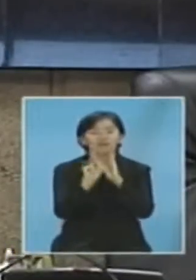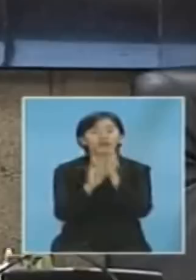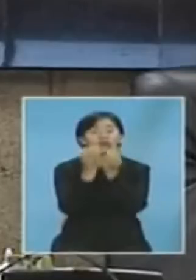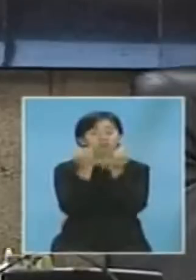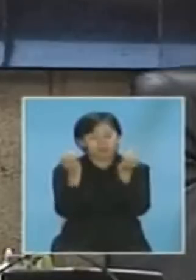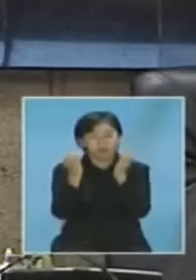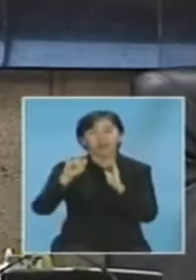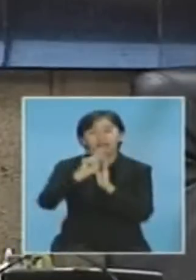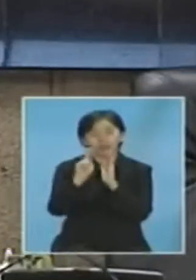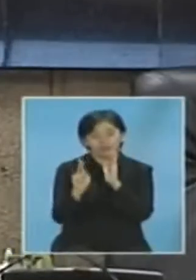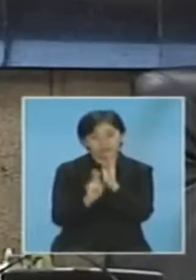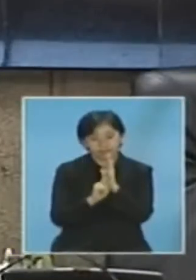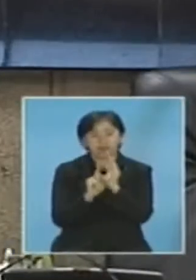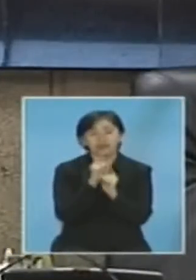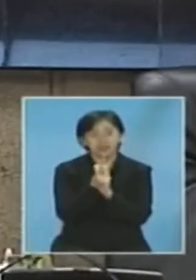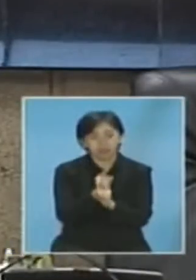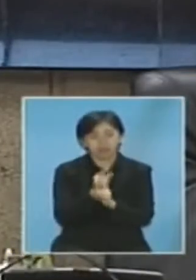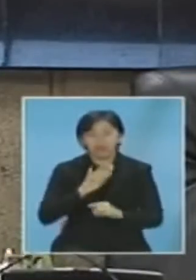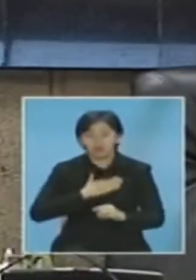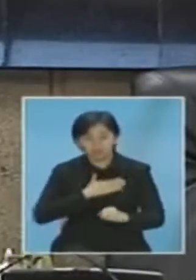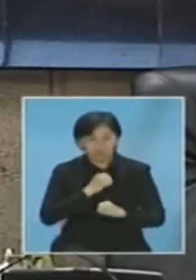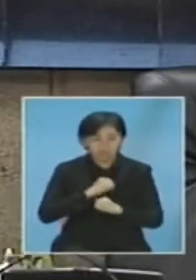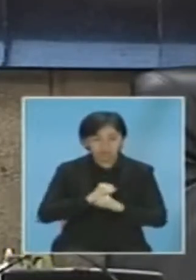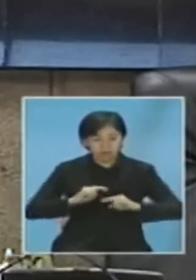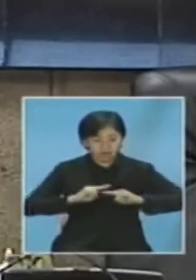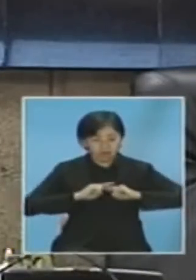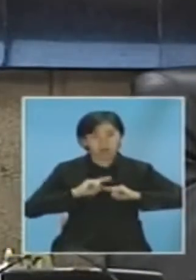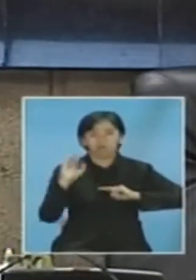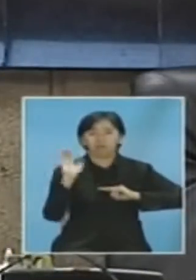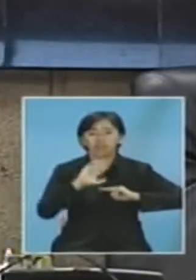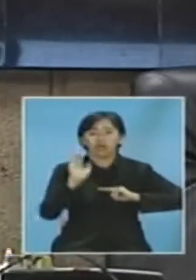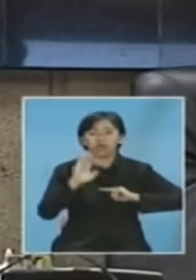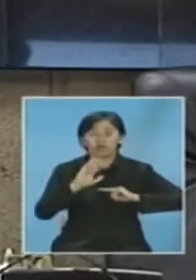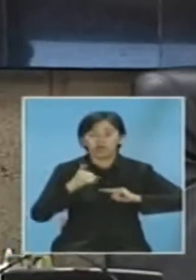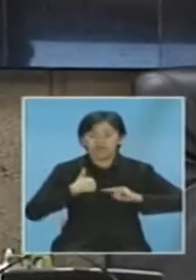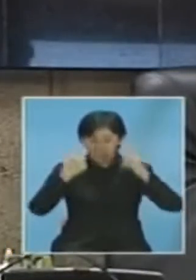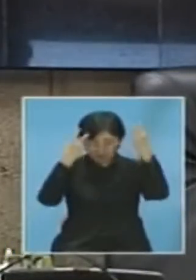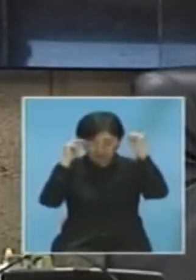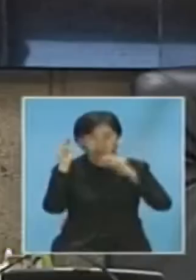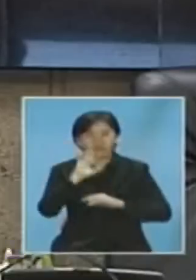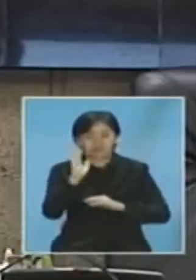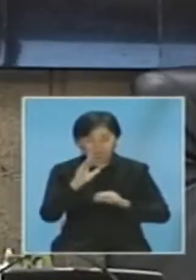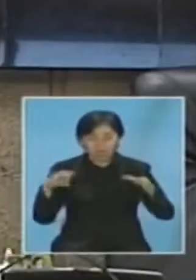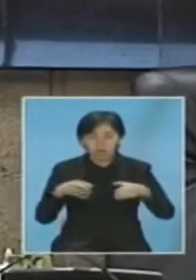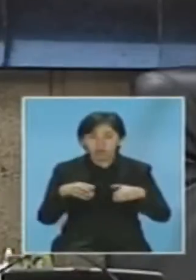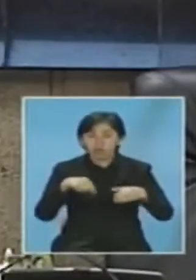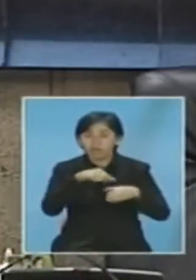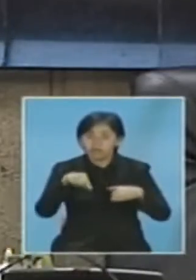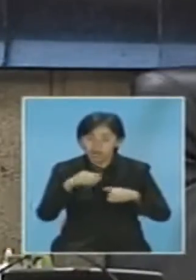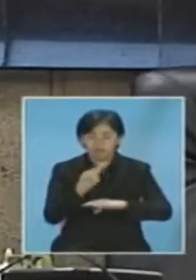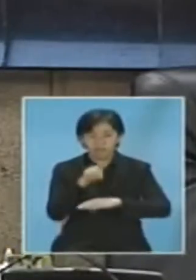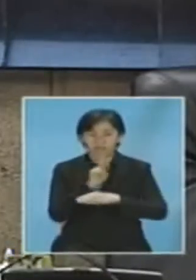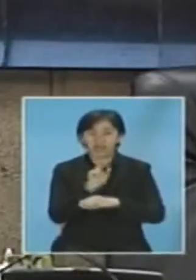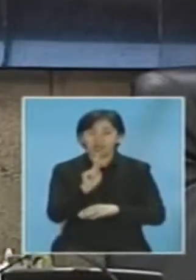ายโดยที่ดิฉันไม่ได้ดำเนินการโดยลำพังในฐานะนายกรัฐมนตรีหรือฐานะประธานกข